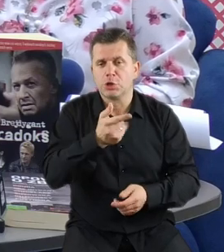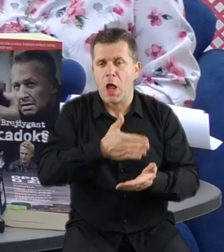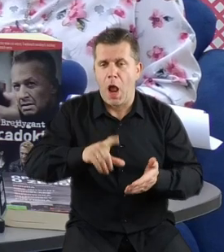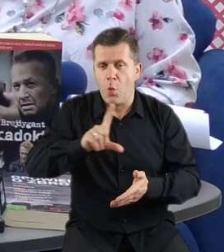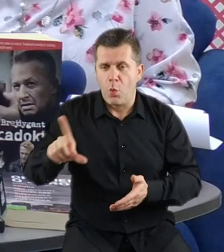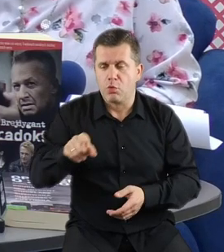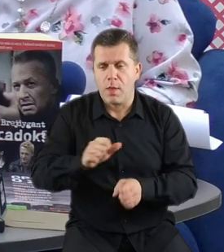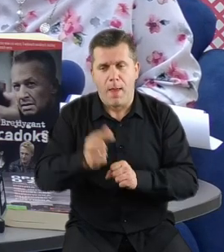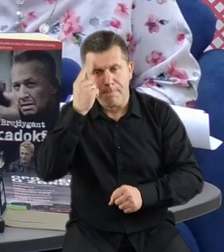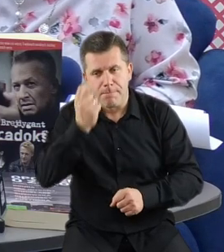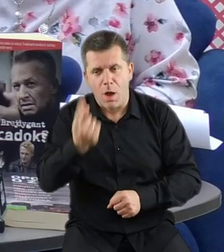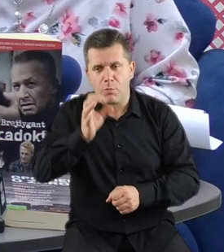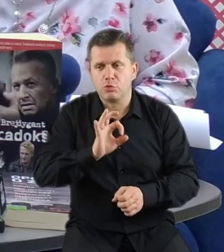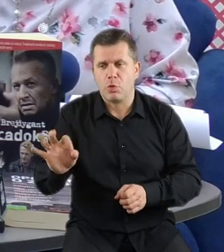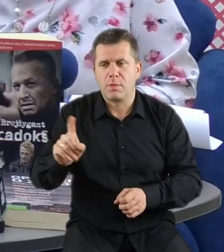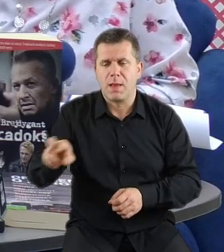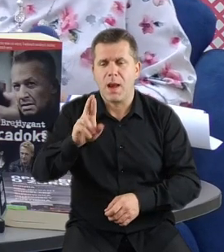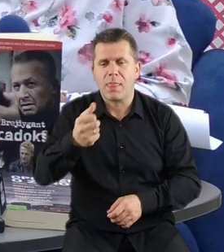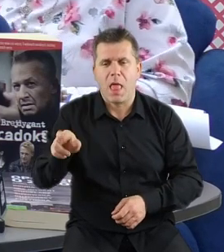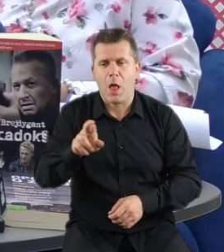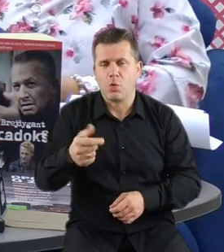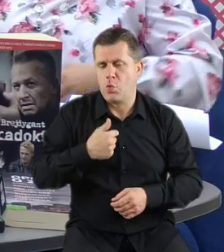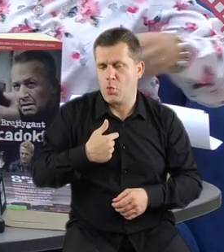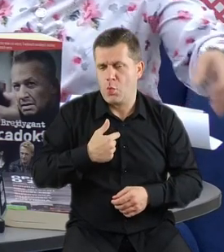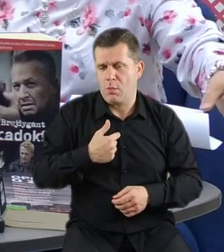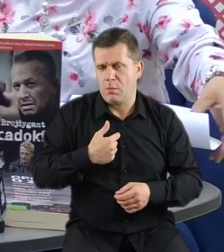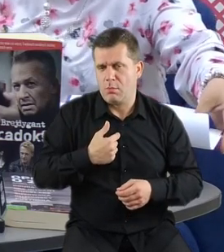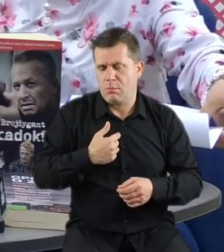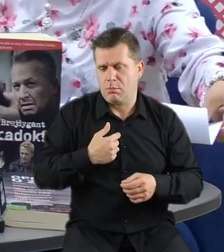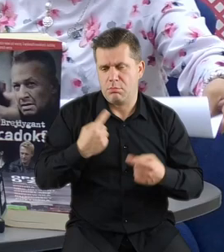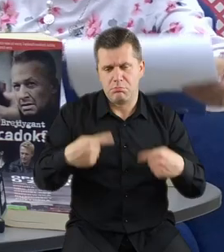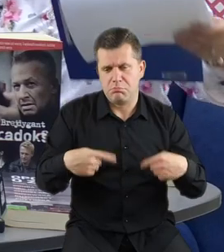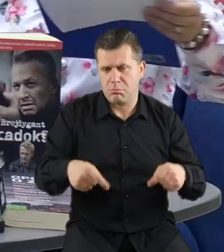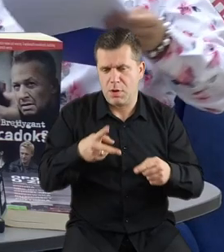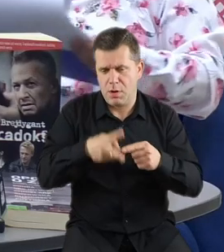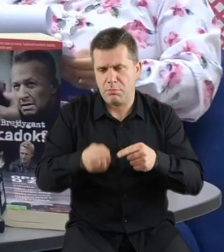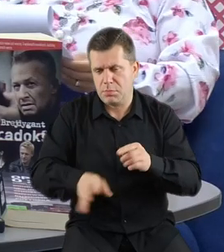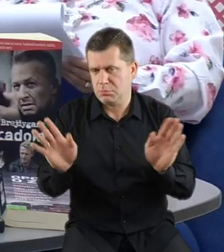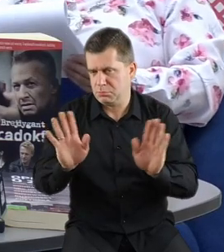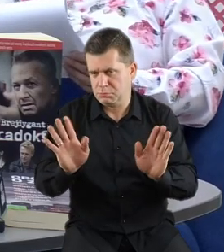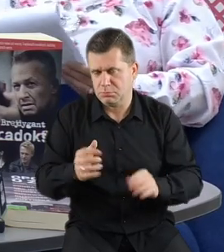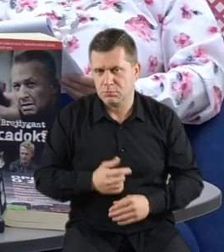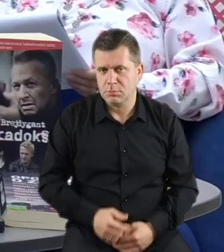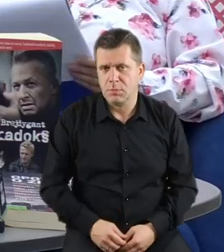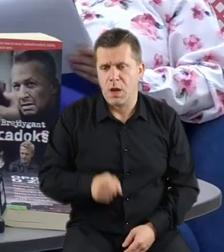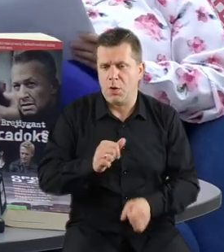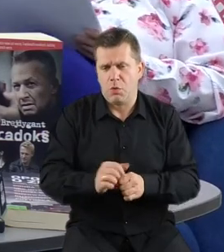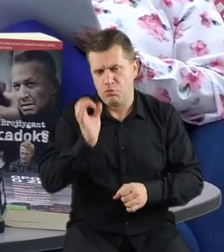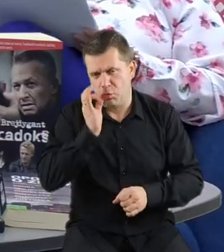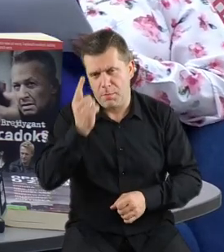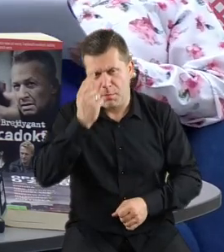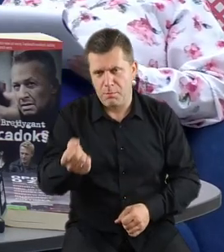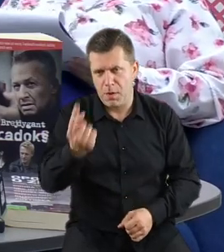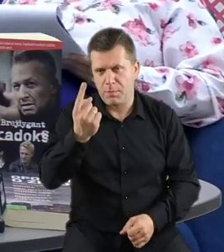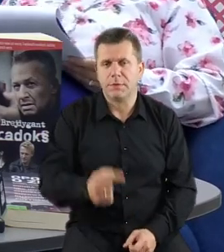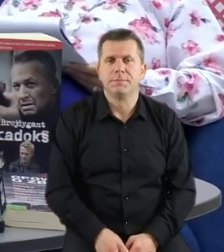rozdzielików to jest pomysł odredaktorski. U mnie to nie było tak aż tak pocięte, ale to jest dosyć